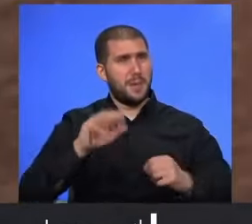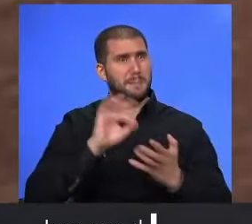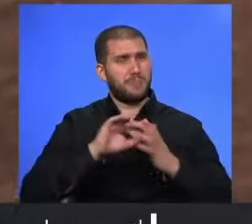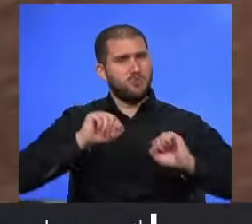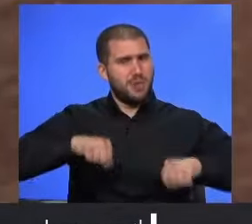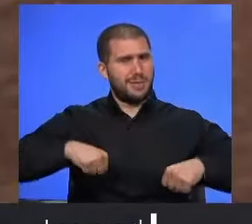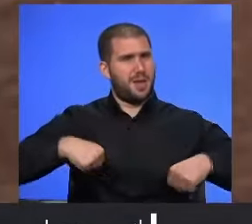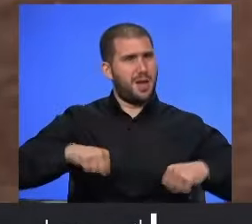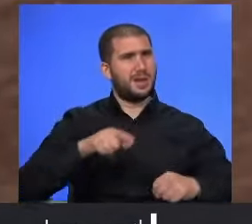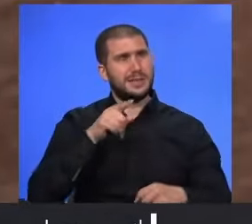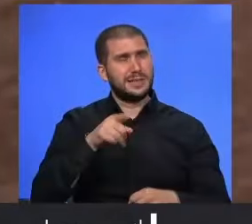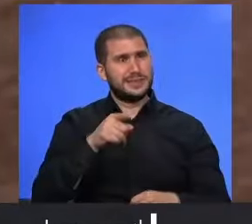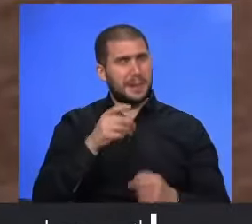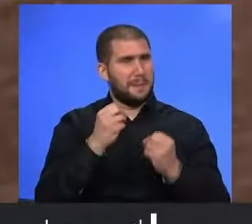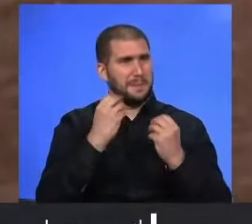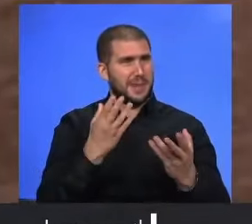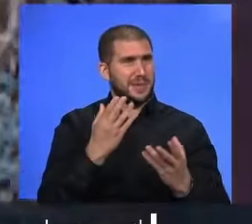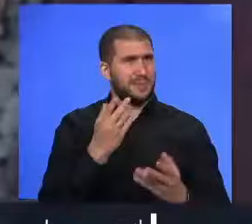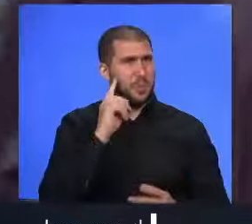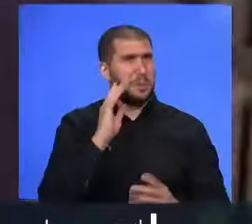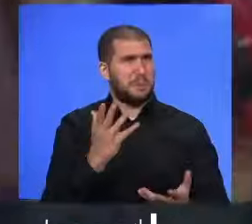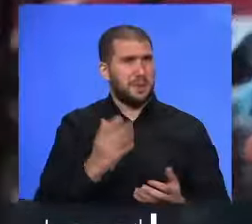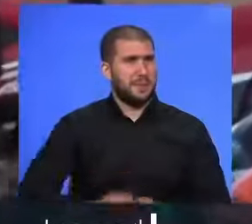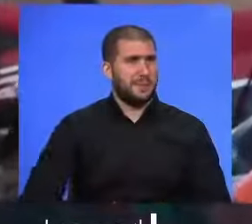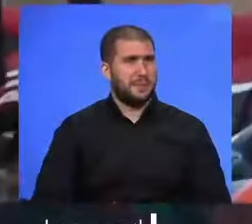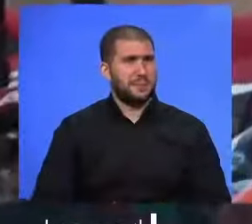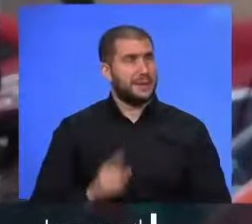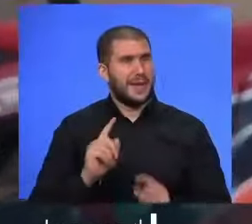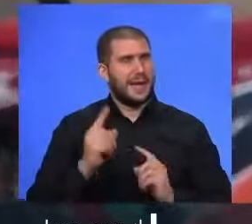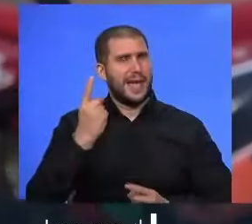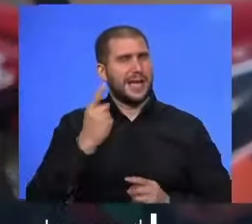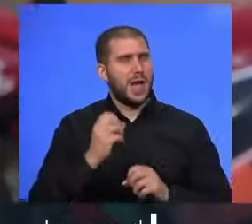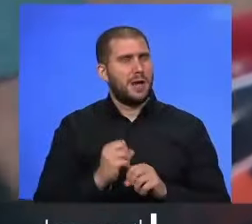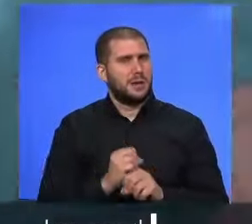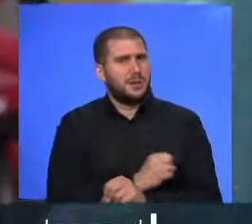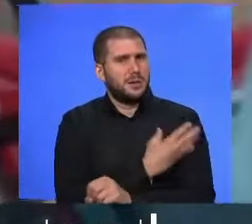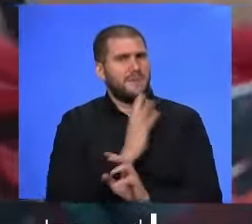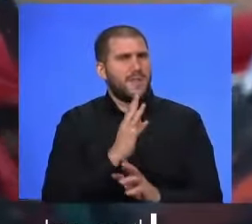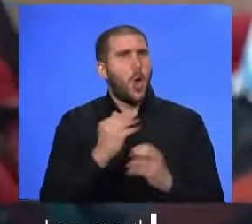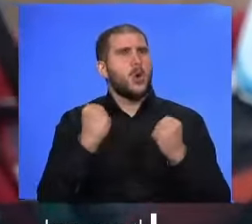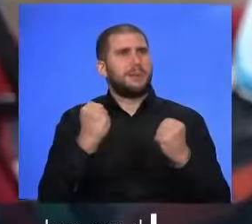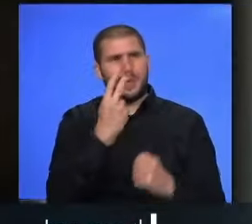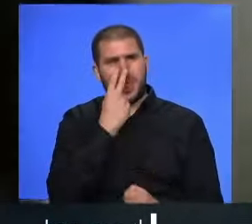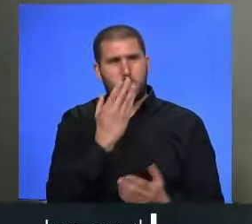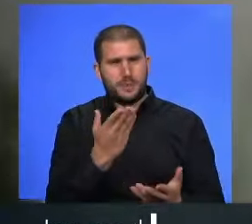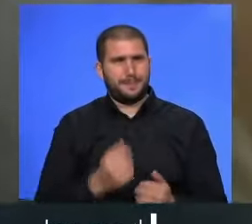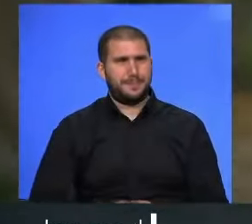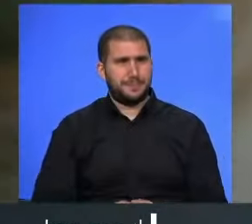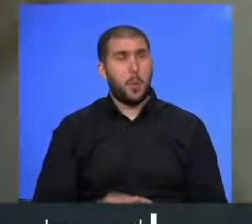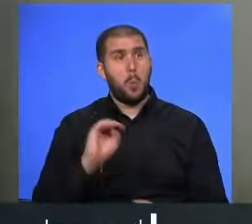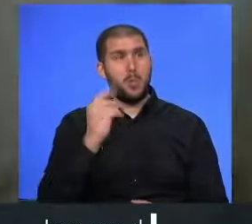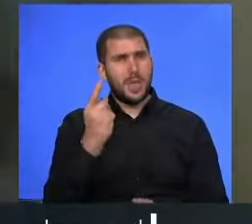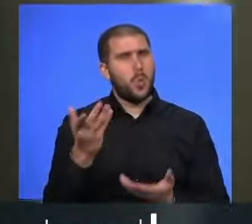control. I mean, if that is not amazing, I don't know what is. Really. This is so such a powerful moment to see him out here. מונטנה